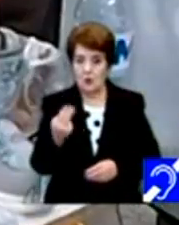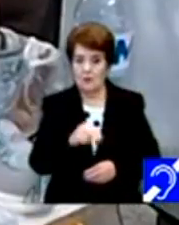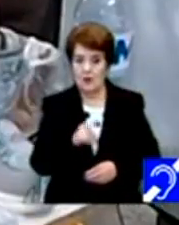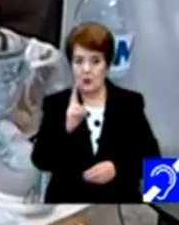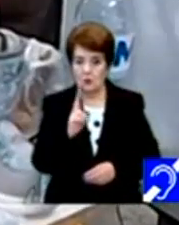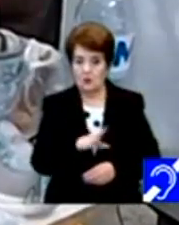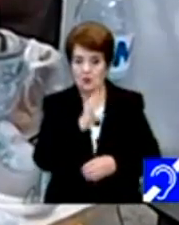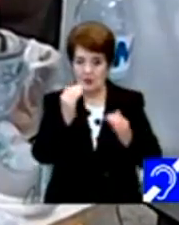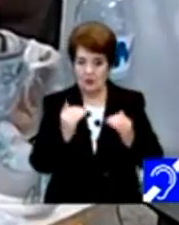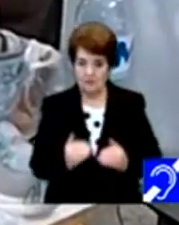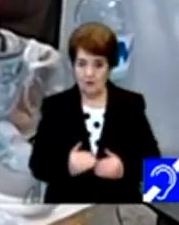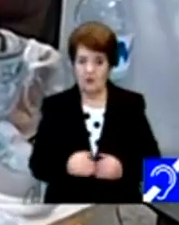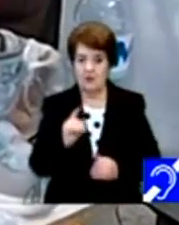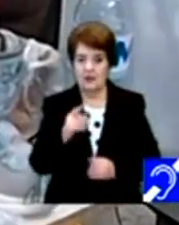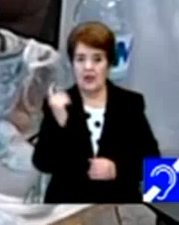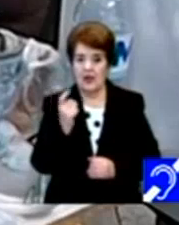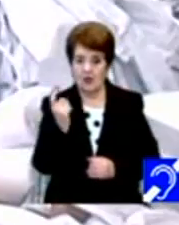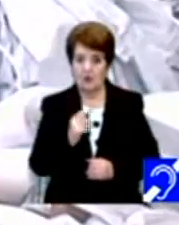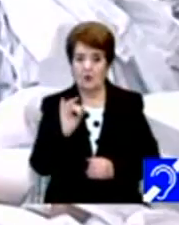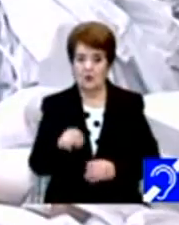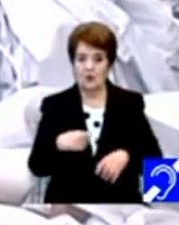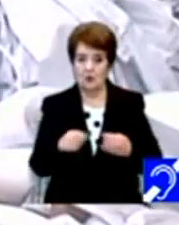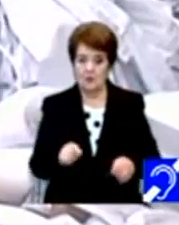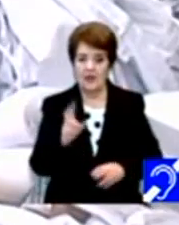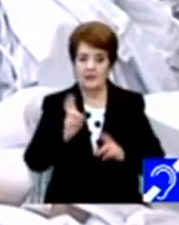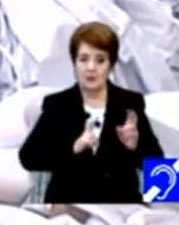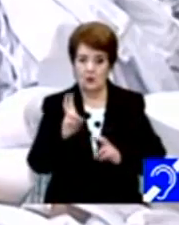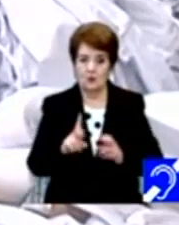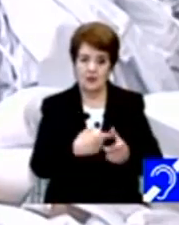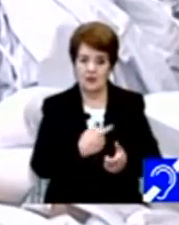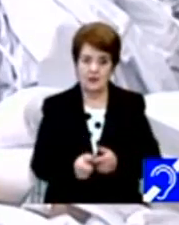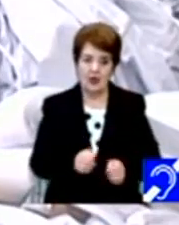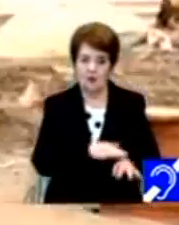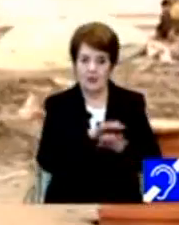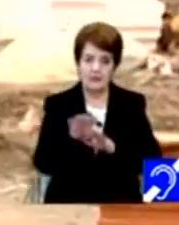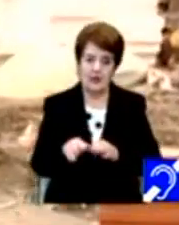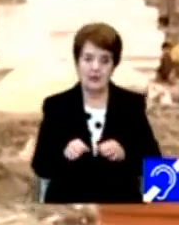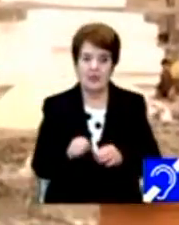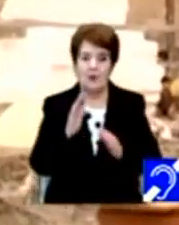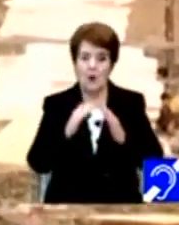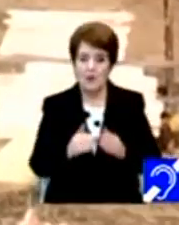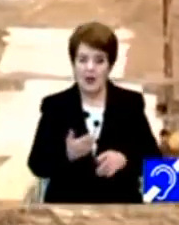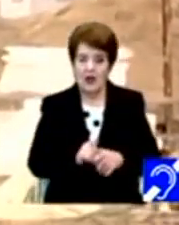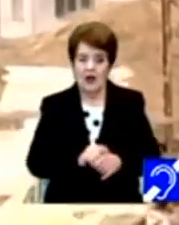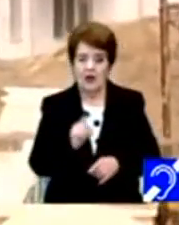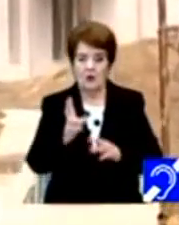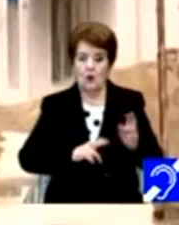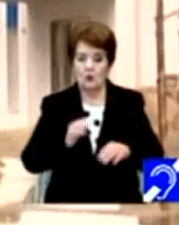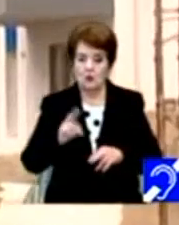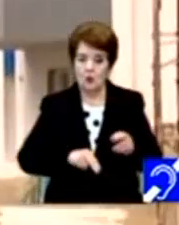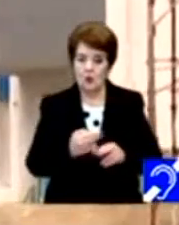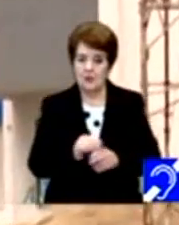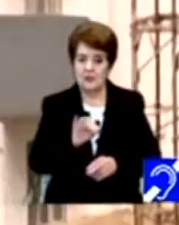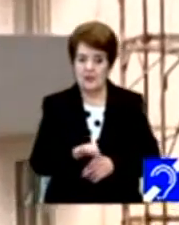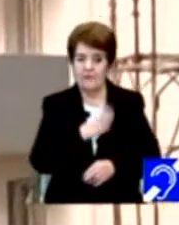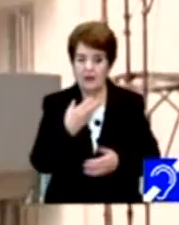a fost o scădere a producției agricole, chiar și în comerț, industrie sau tranzacții imobiliare. Creșterea au fost în construcțiile de